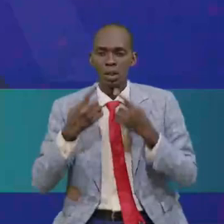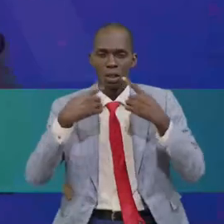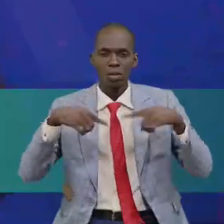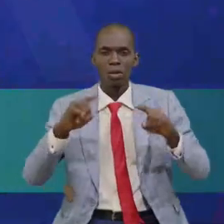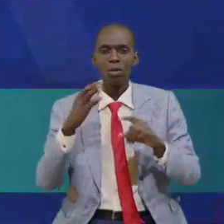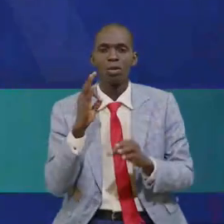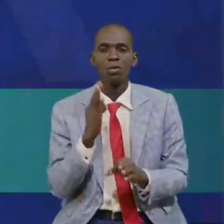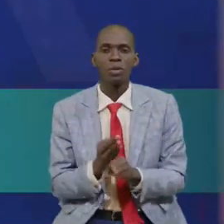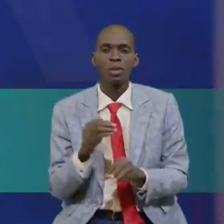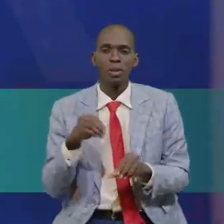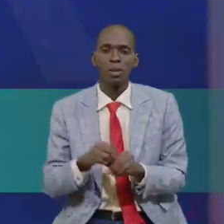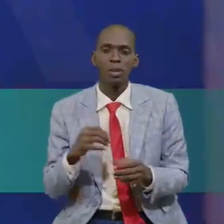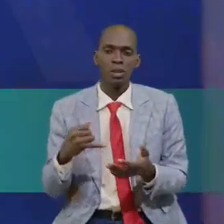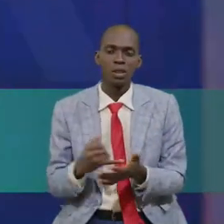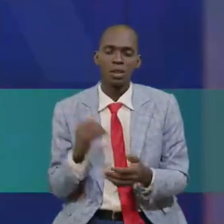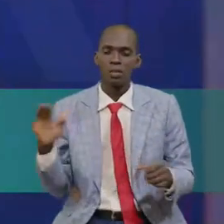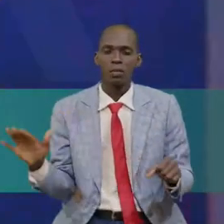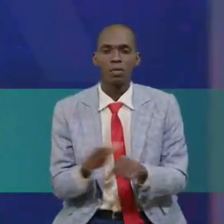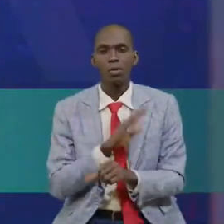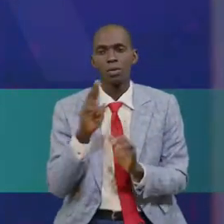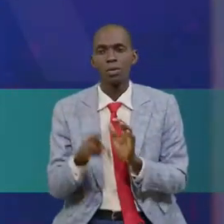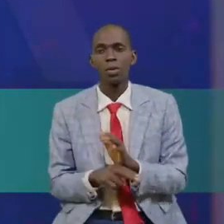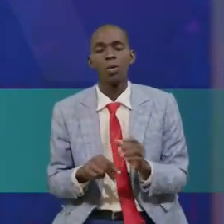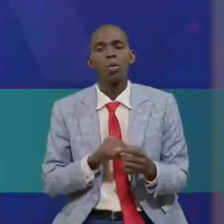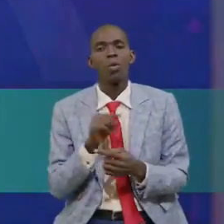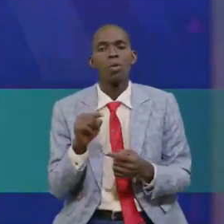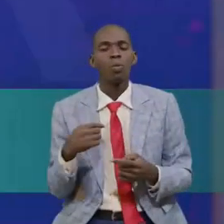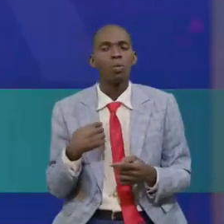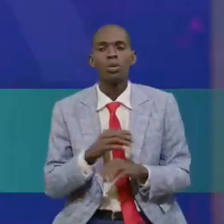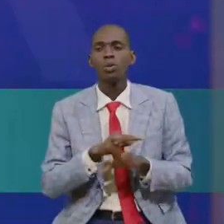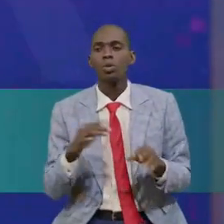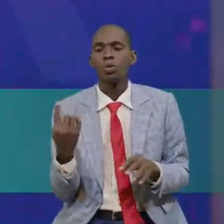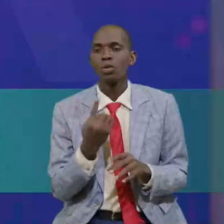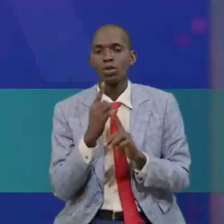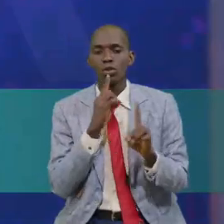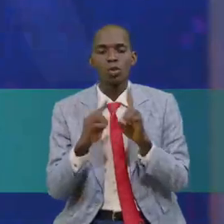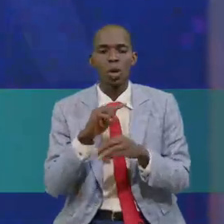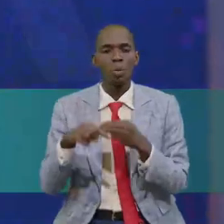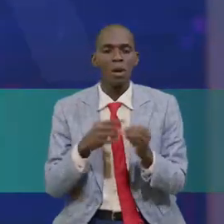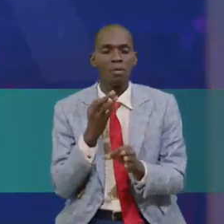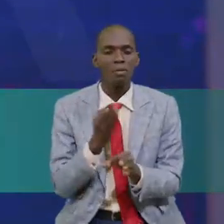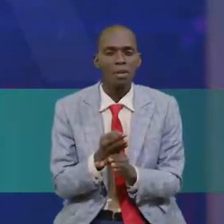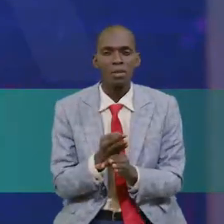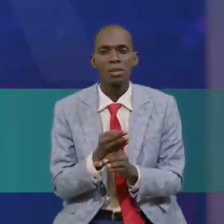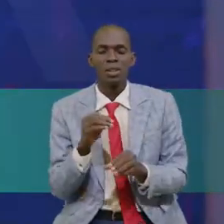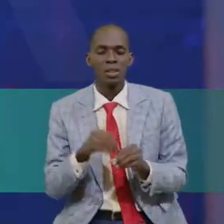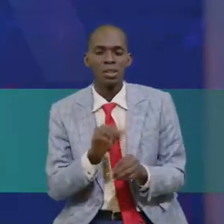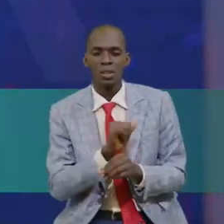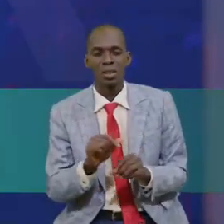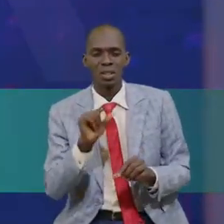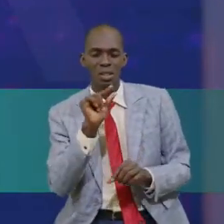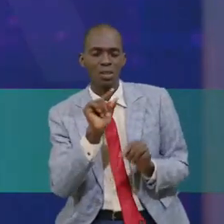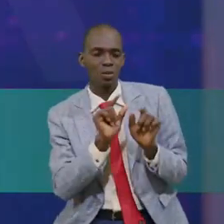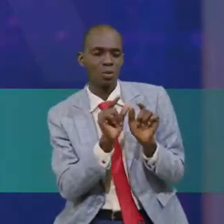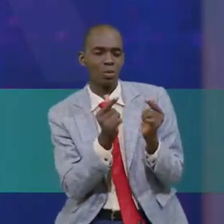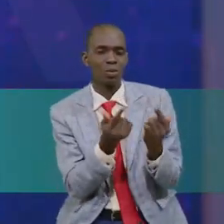sa plénitude. Non, nous ne parlons pas seulement de la foi dans un petit